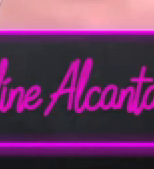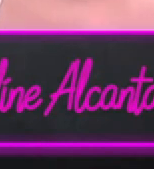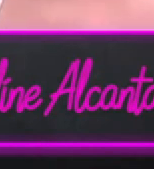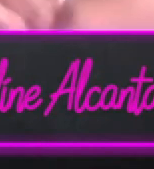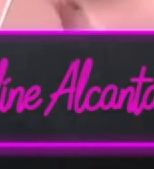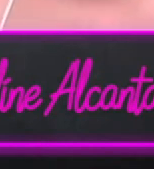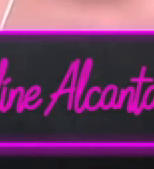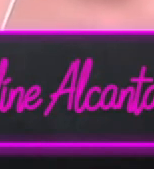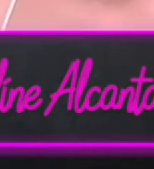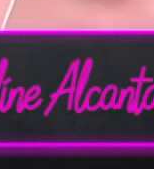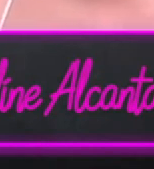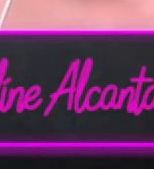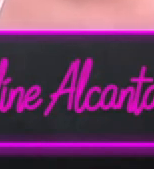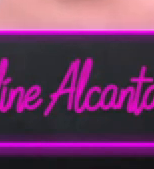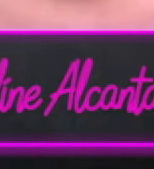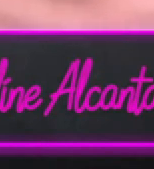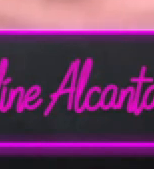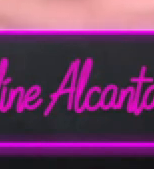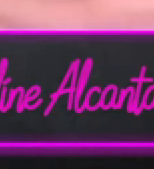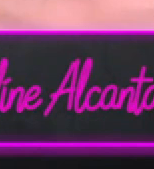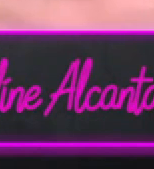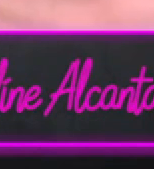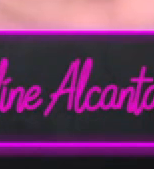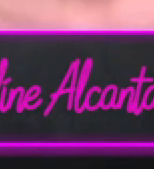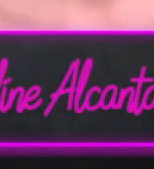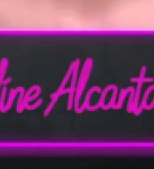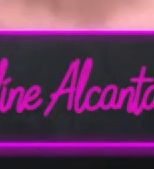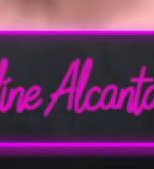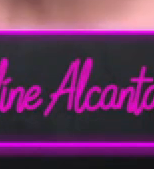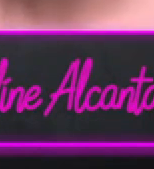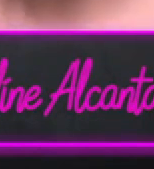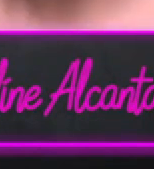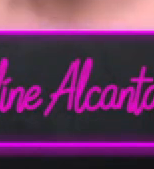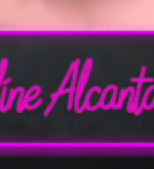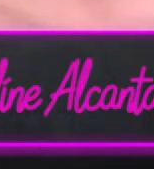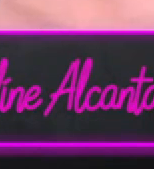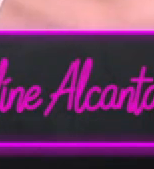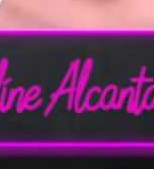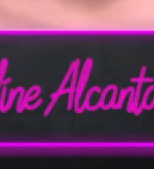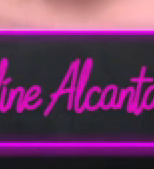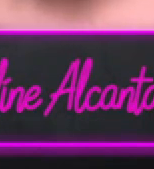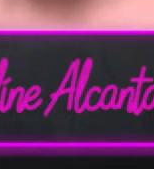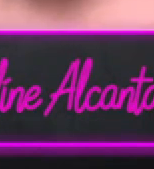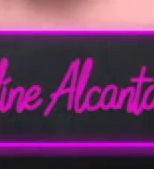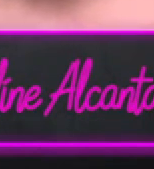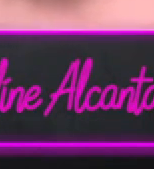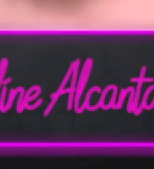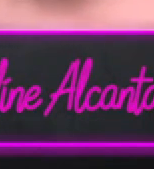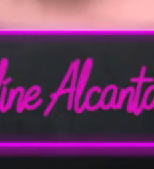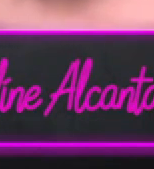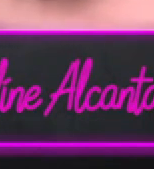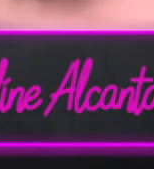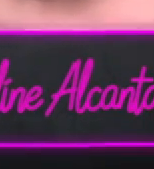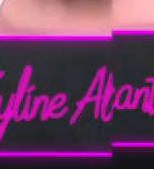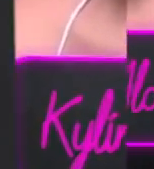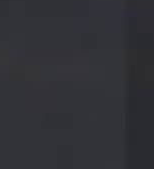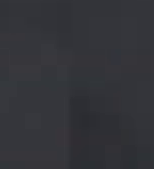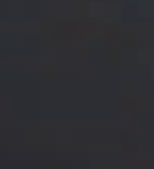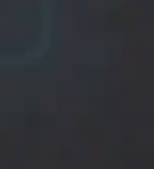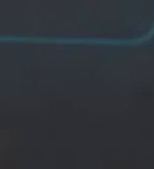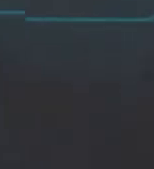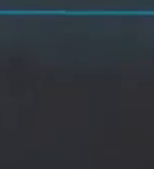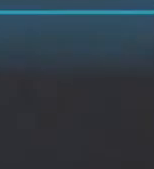kaplastikan at all. Straightforward po yung dalawang yun. So, and they're really, really humble. So, wow. Ansaya po.